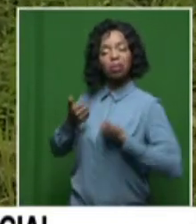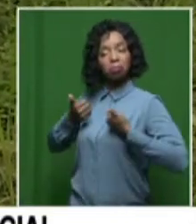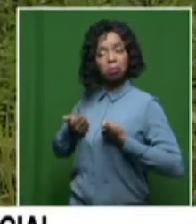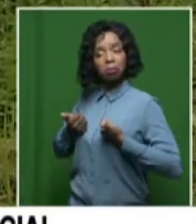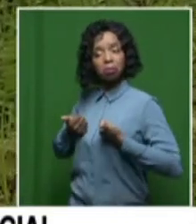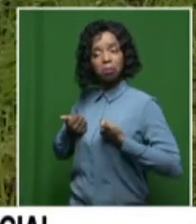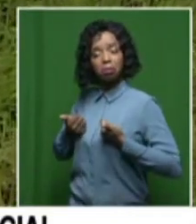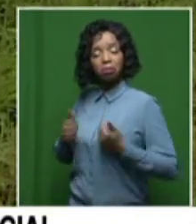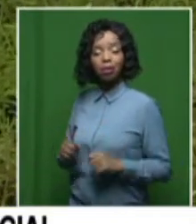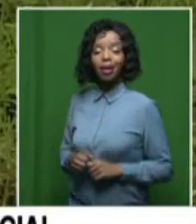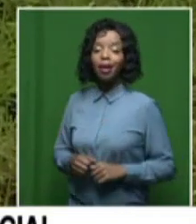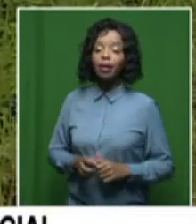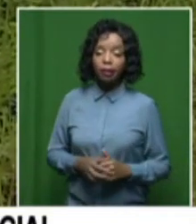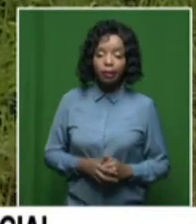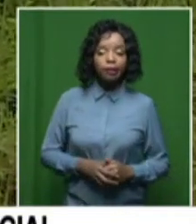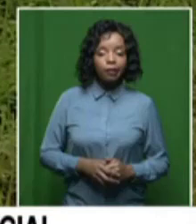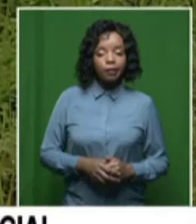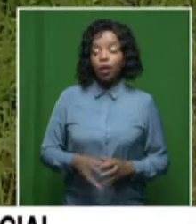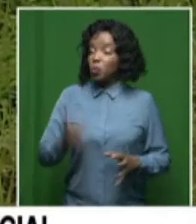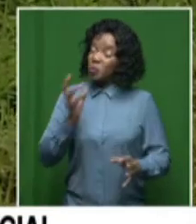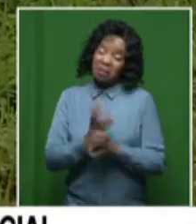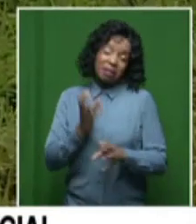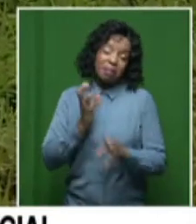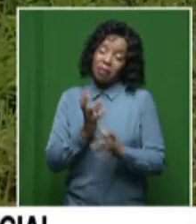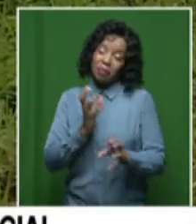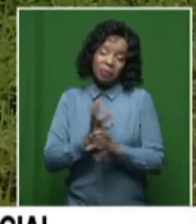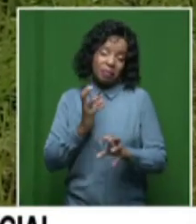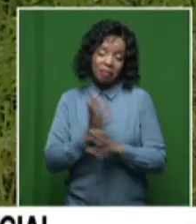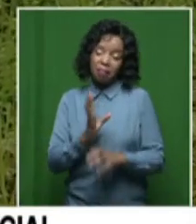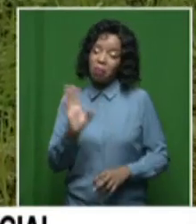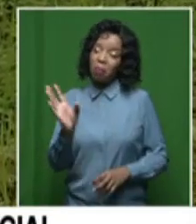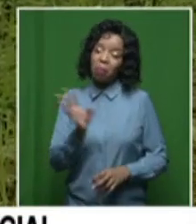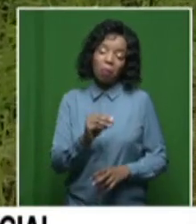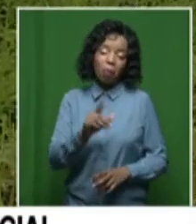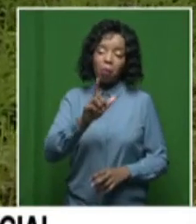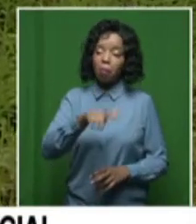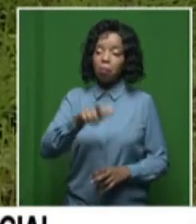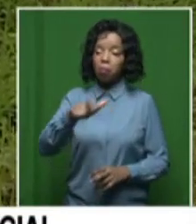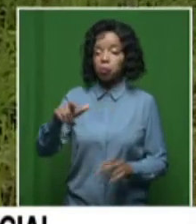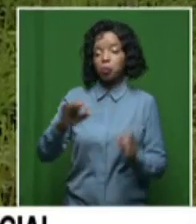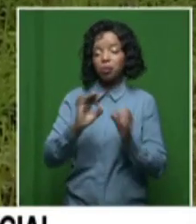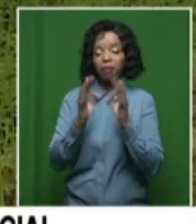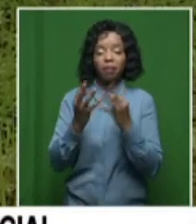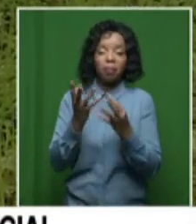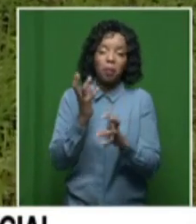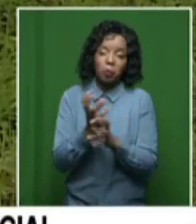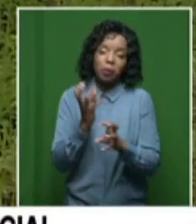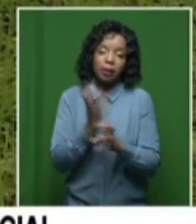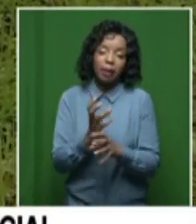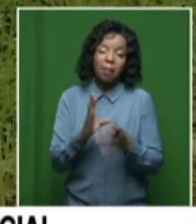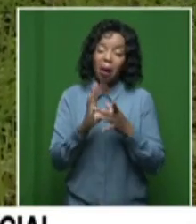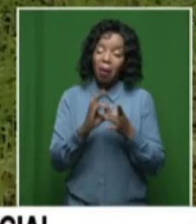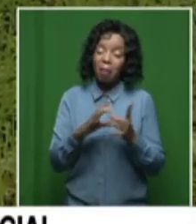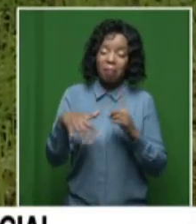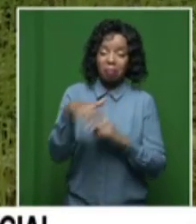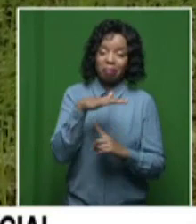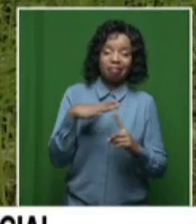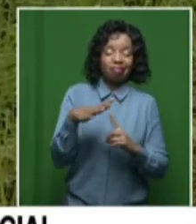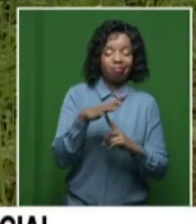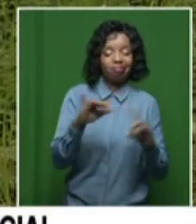Yeah, kunzima wonke umuntu, isimo sibi